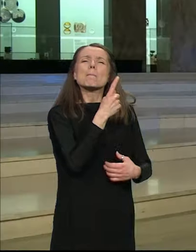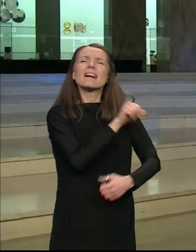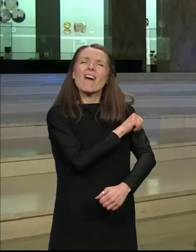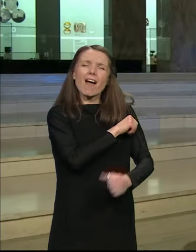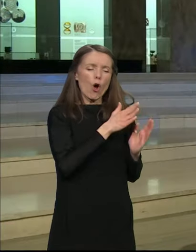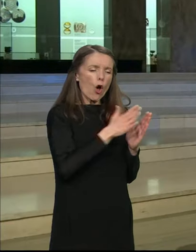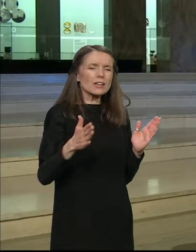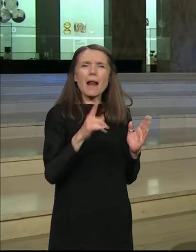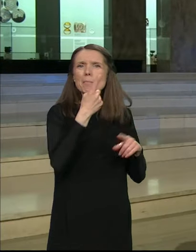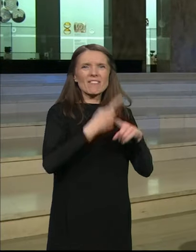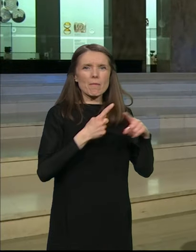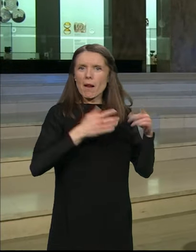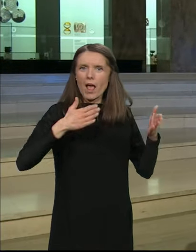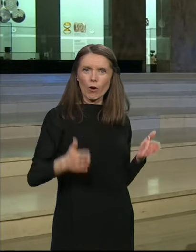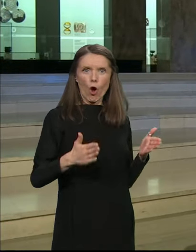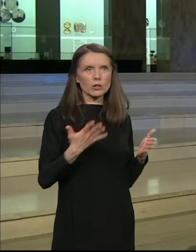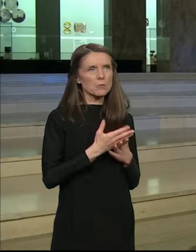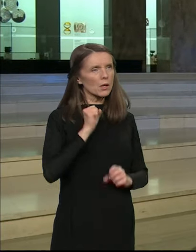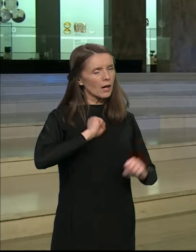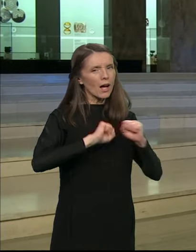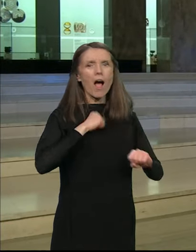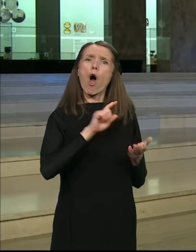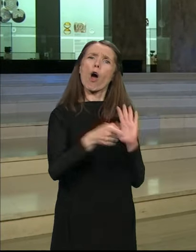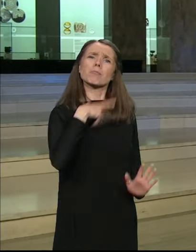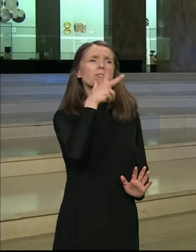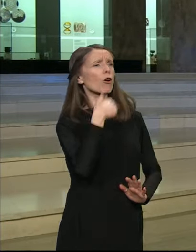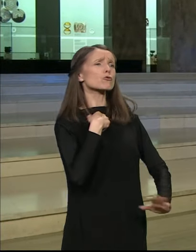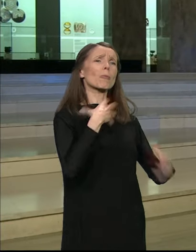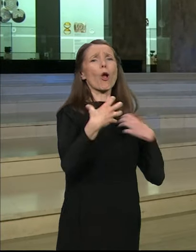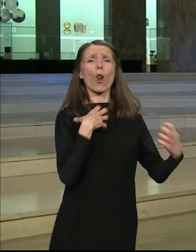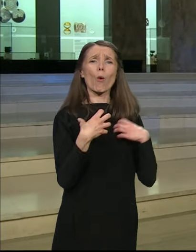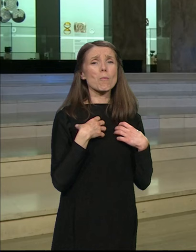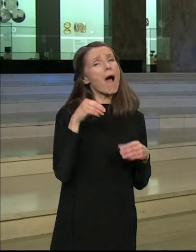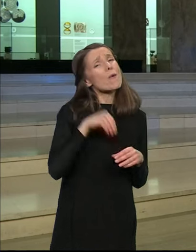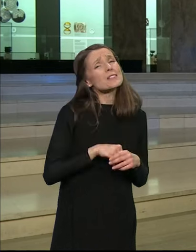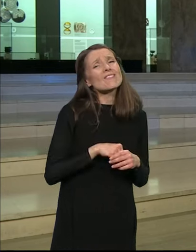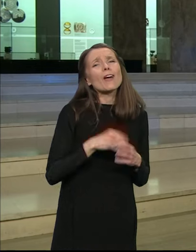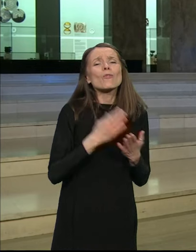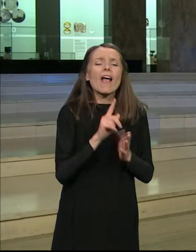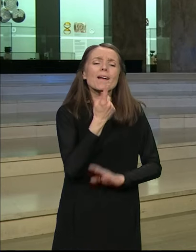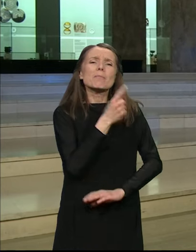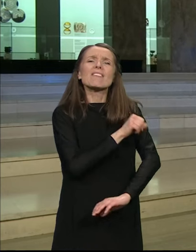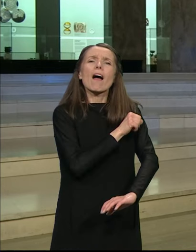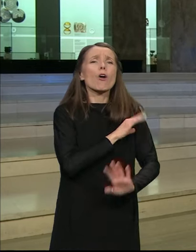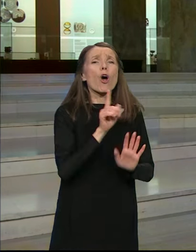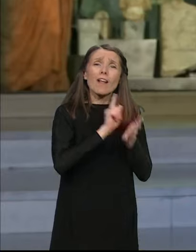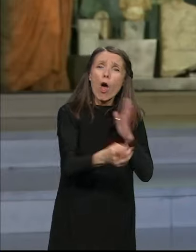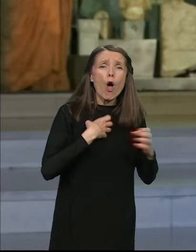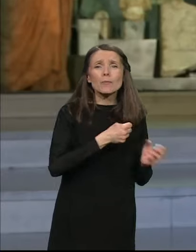mučan, jer ja sam već želela da glumim. A prva je u stvari godina učenje, razmišljanje,